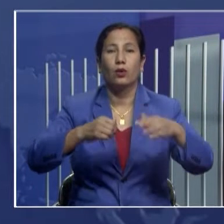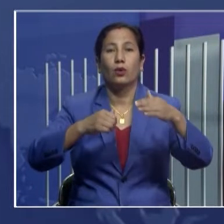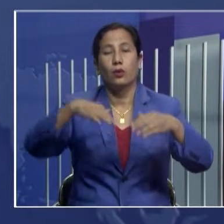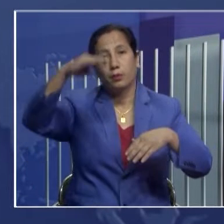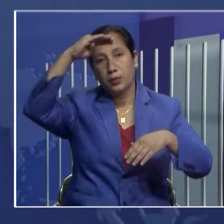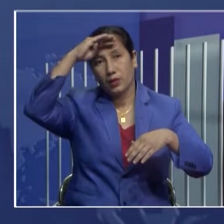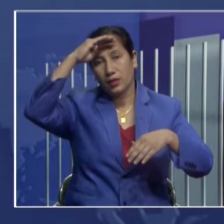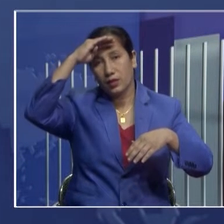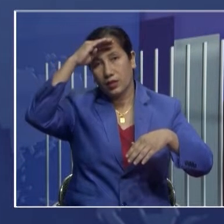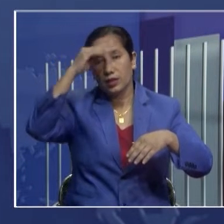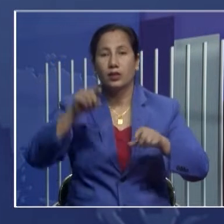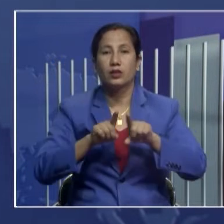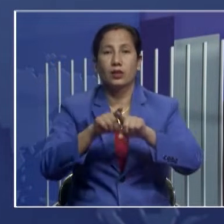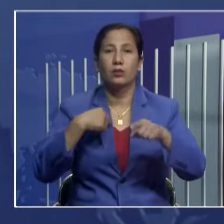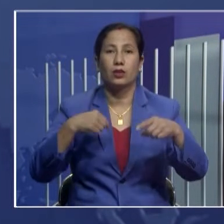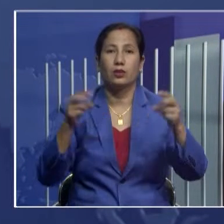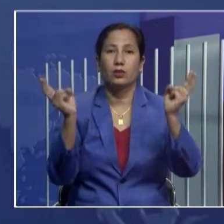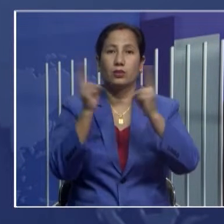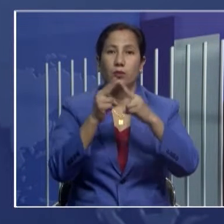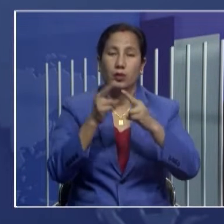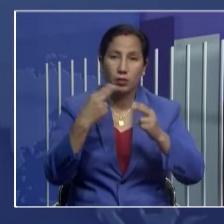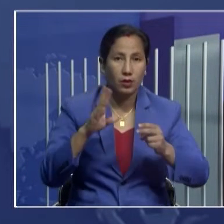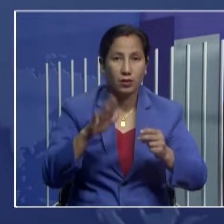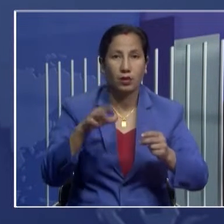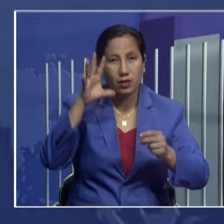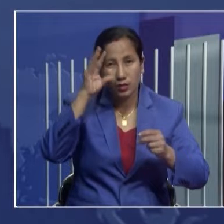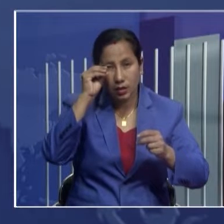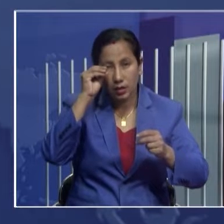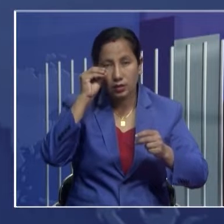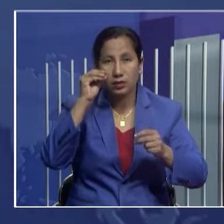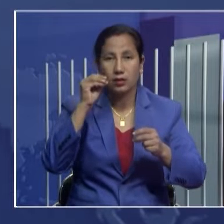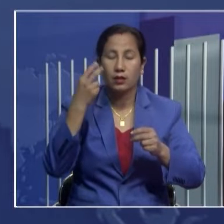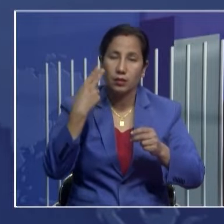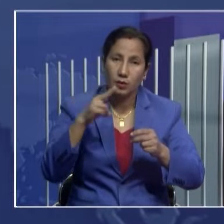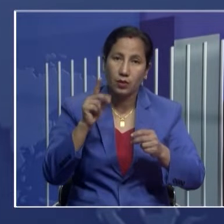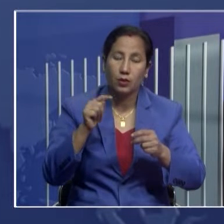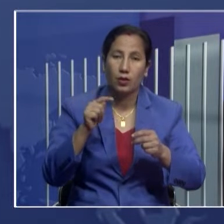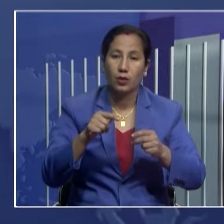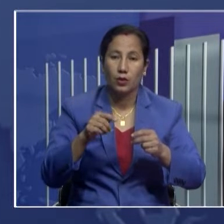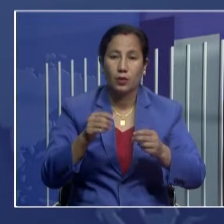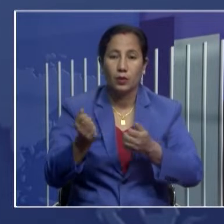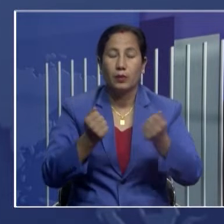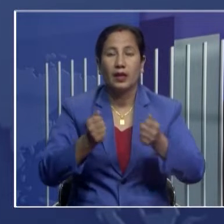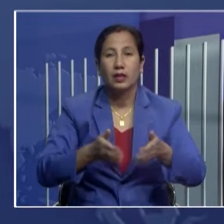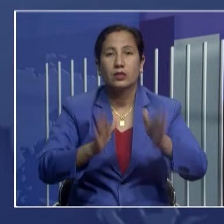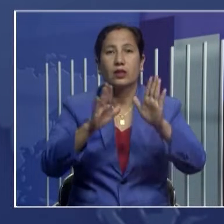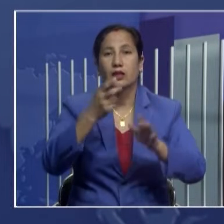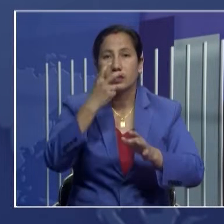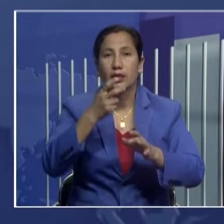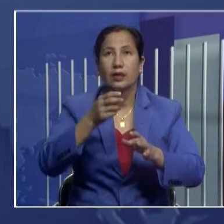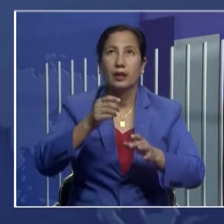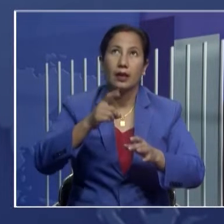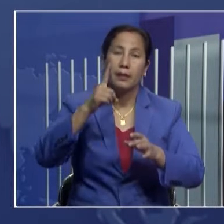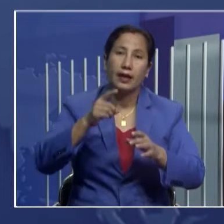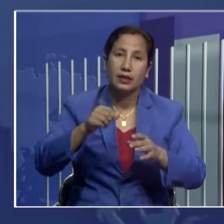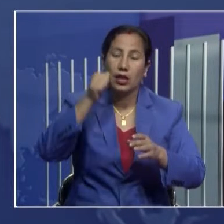सुवेदीसँग मेरो सम्पर्क भएको थियो। अहिले बेलुका यो अहिले अँध्यारो भएको र यो शहीद मार्ग सडकदेखि माडी खोलामा